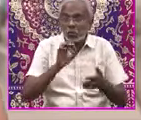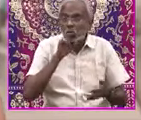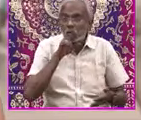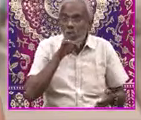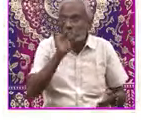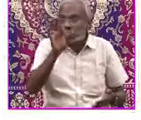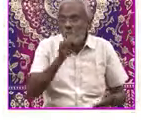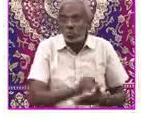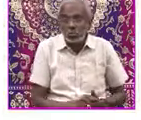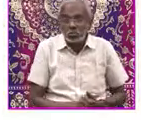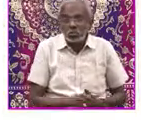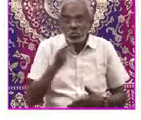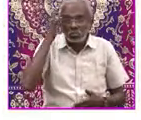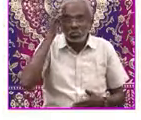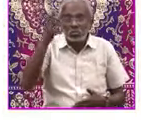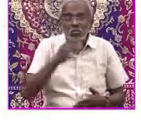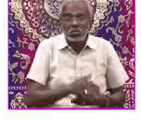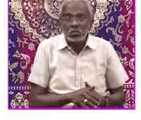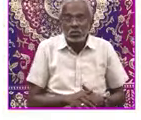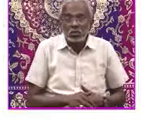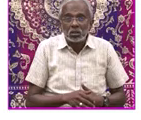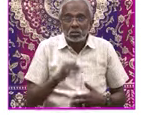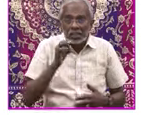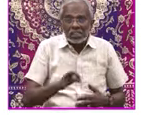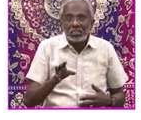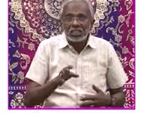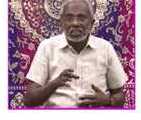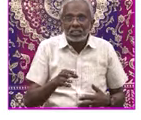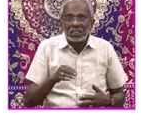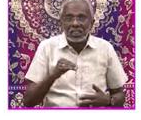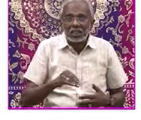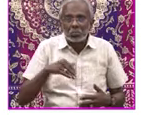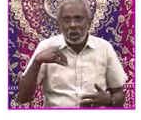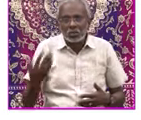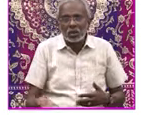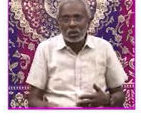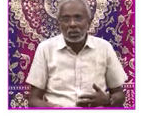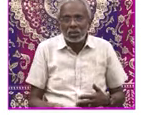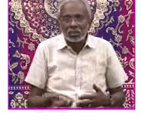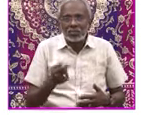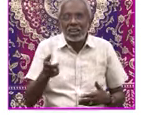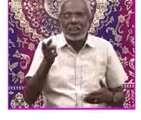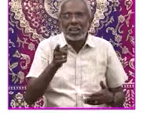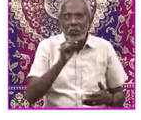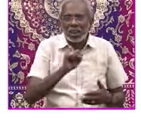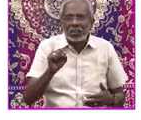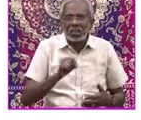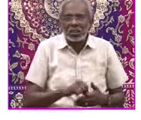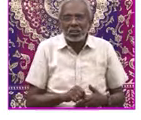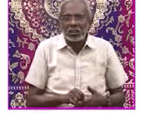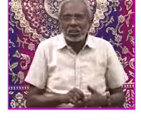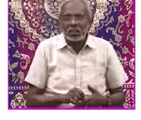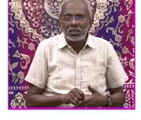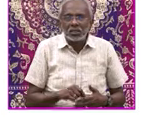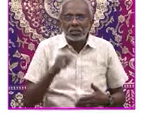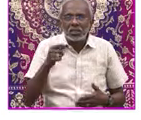புரியும். மாணவர்களே, வழிவர் சிலர், கடல் பாய்வர், வெங்கரி மறைவர் சிலர்,